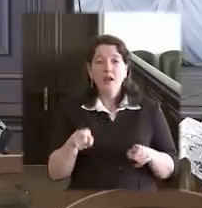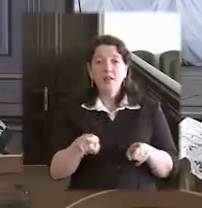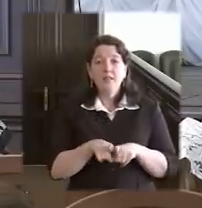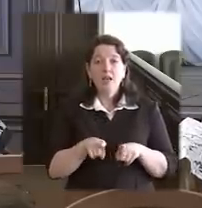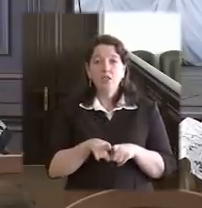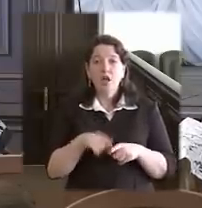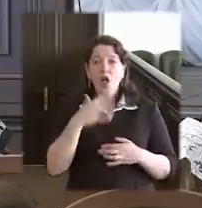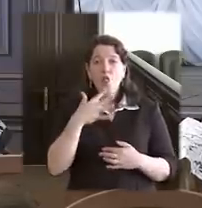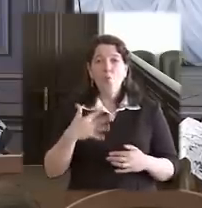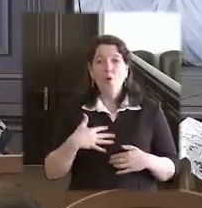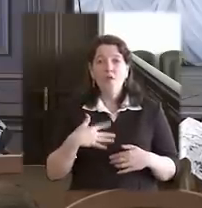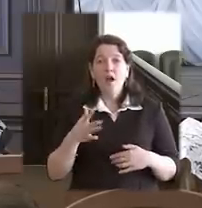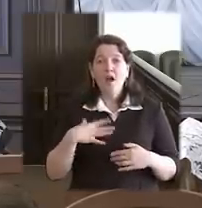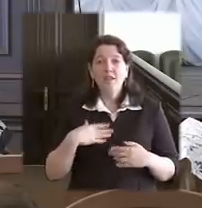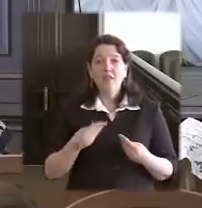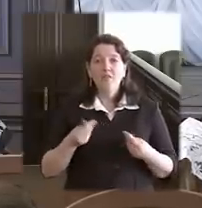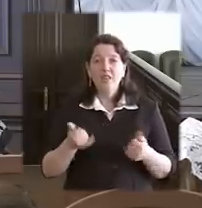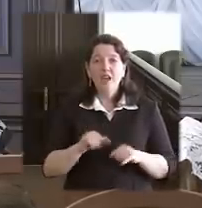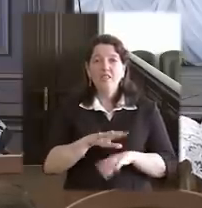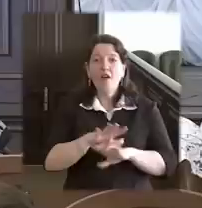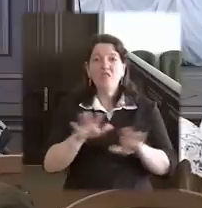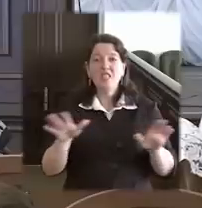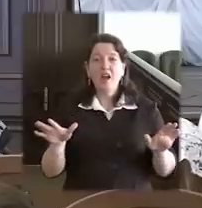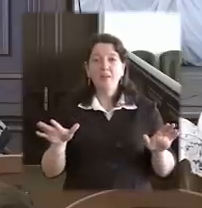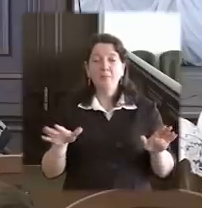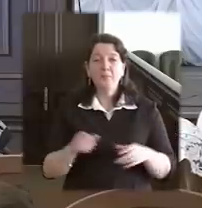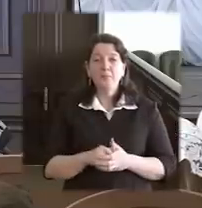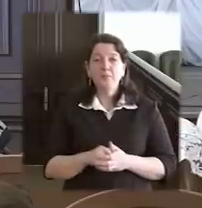она распространяться должна на всех, без исключения,